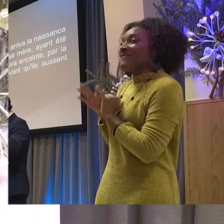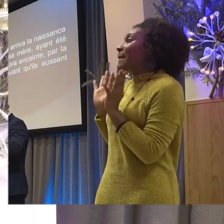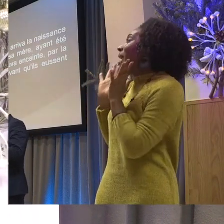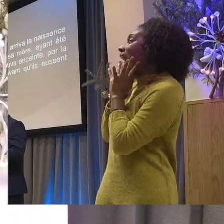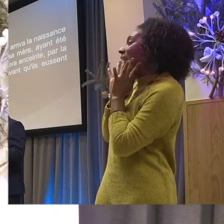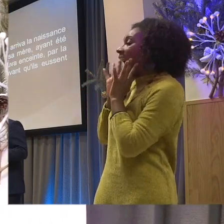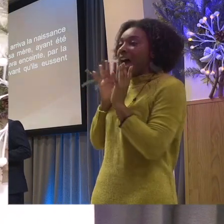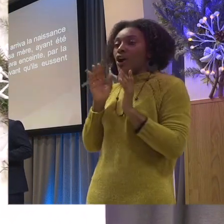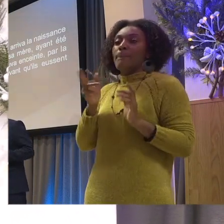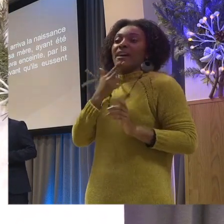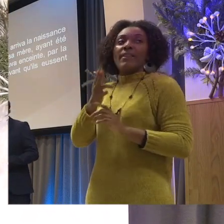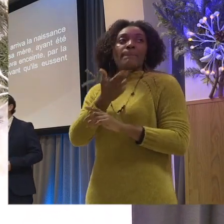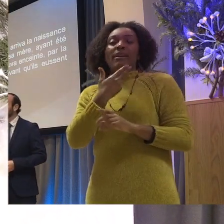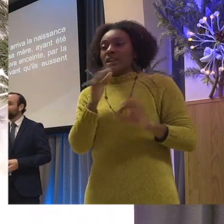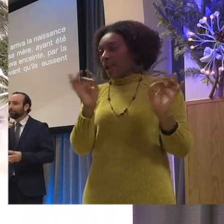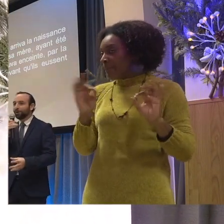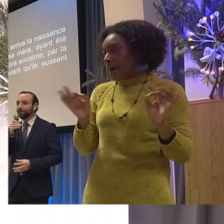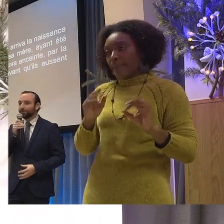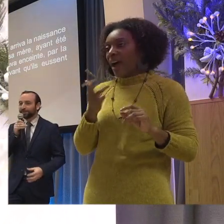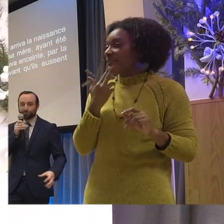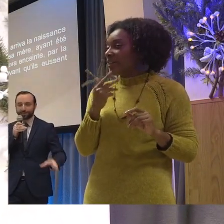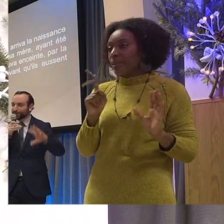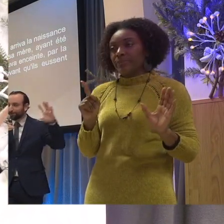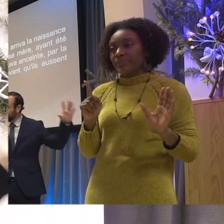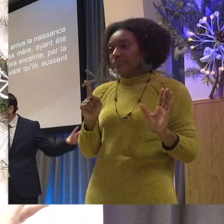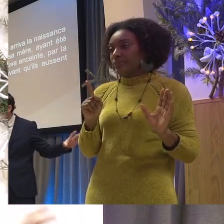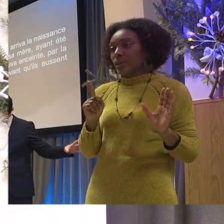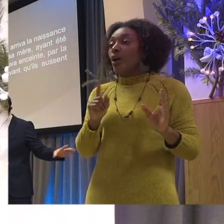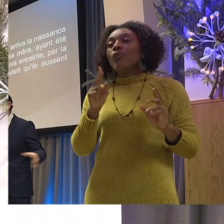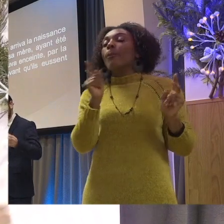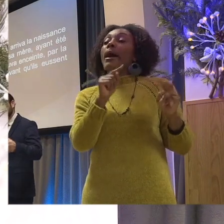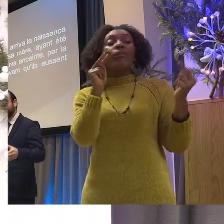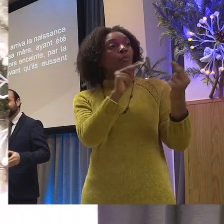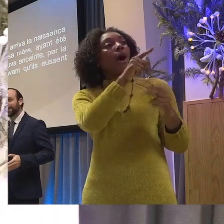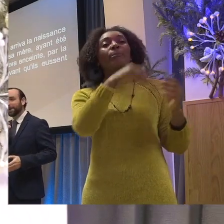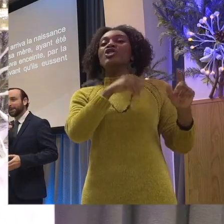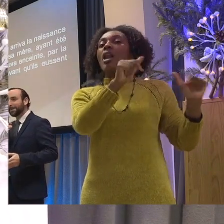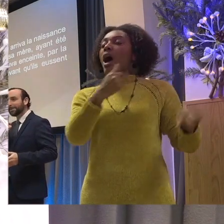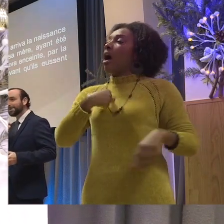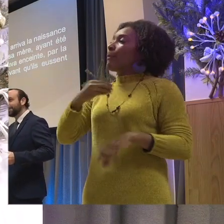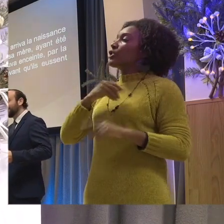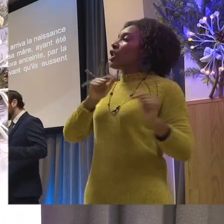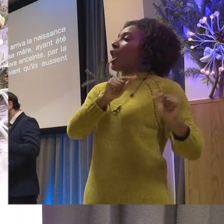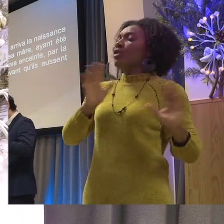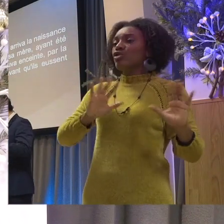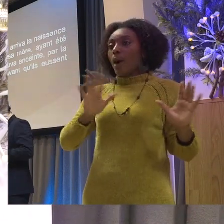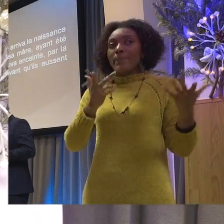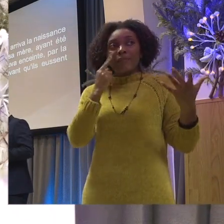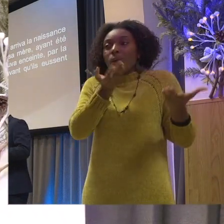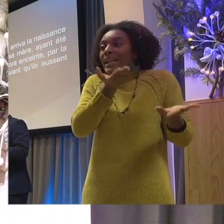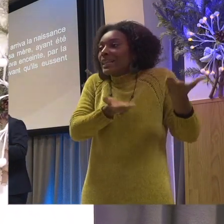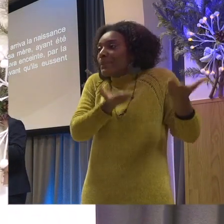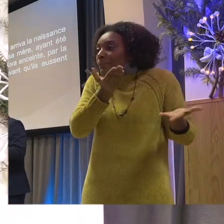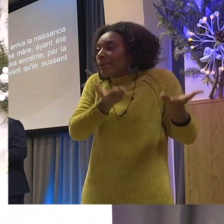de grandes déceptions. Il ne s'agit pas non plus de voir en lui ou en elle juste un tas de péchés, d'accord? Il faut être juste. Mais lorsque tu